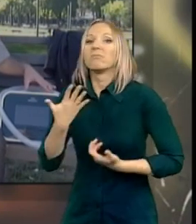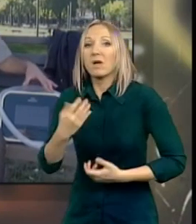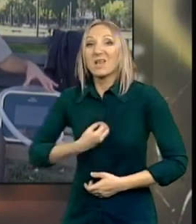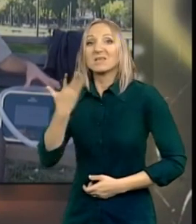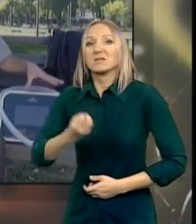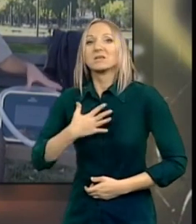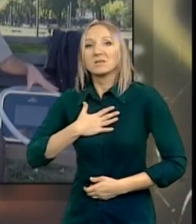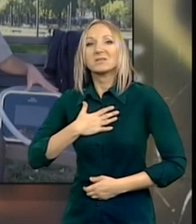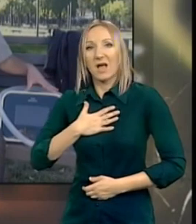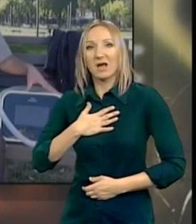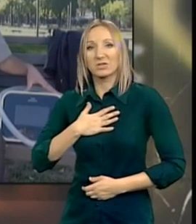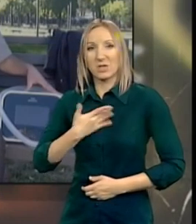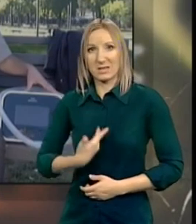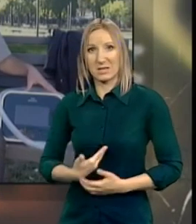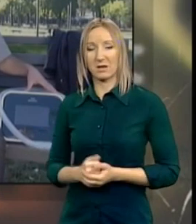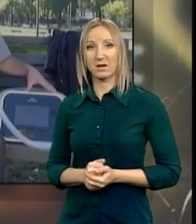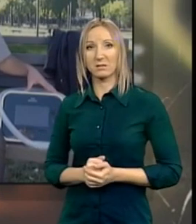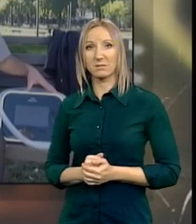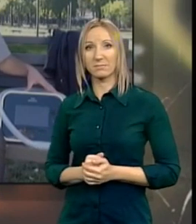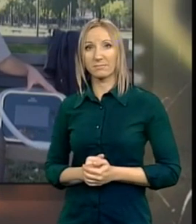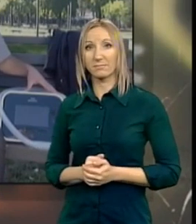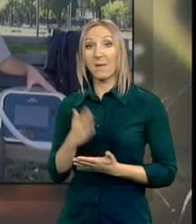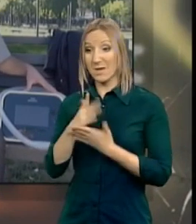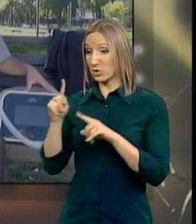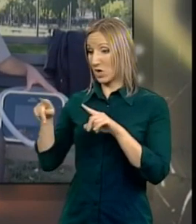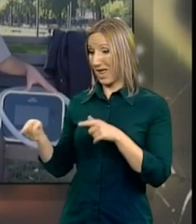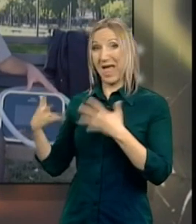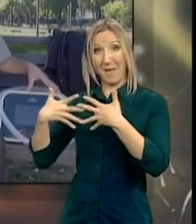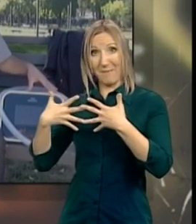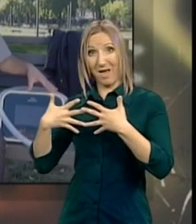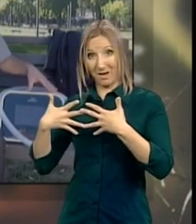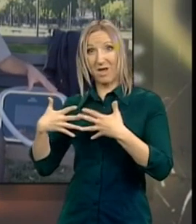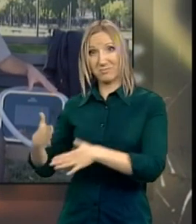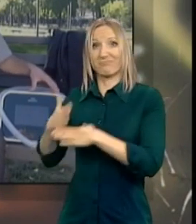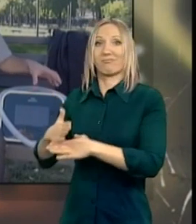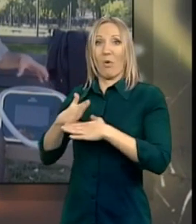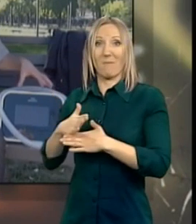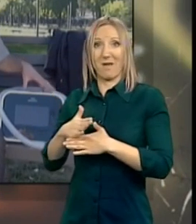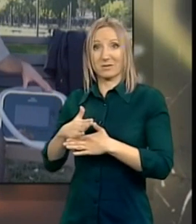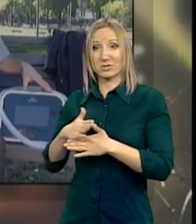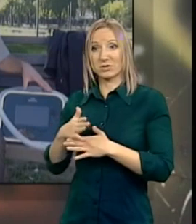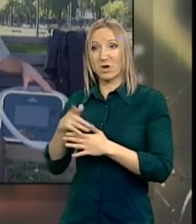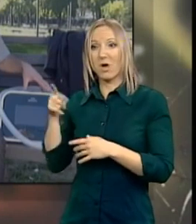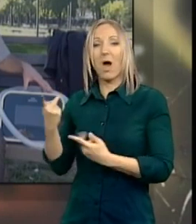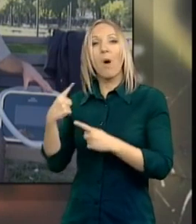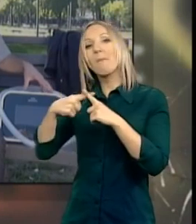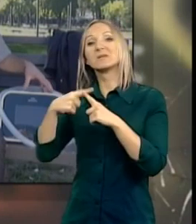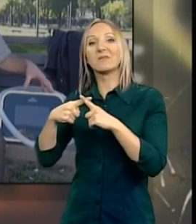sekret. Ovaj aparat je namenjen upravo tome. On stvara pozitivan